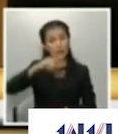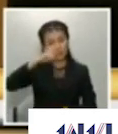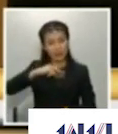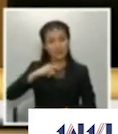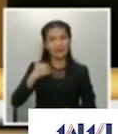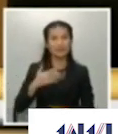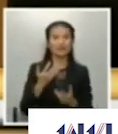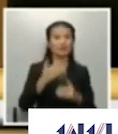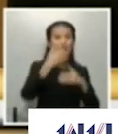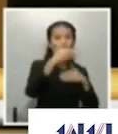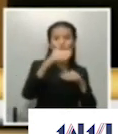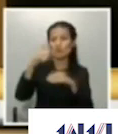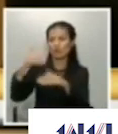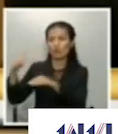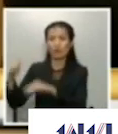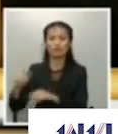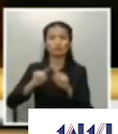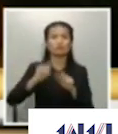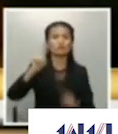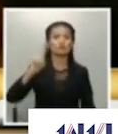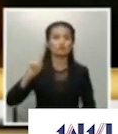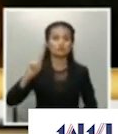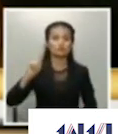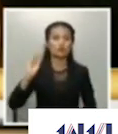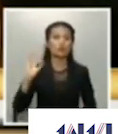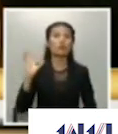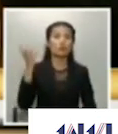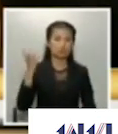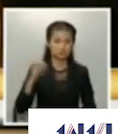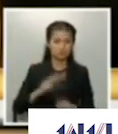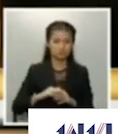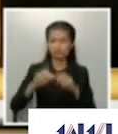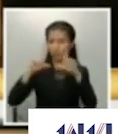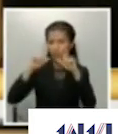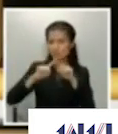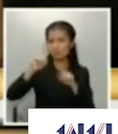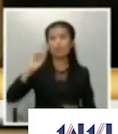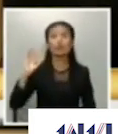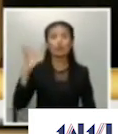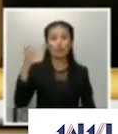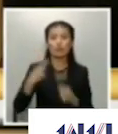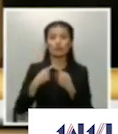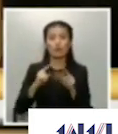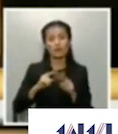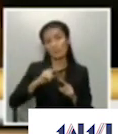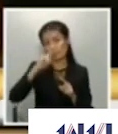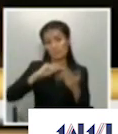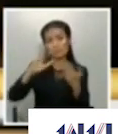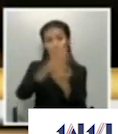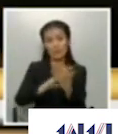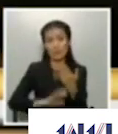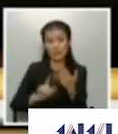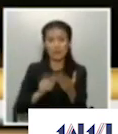ต่างประเทศได้ดับหนึ่งของโลกแต่ไหนก็ตามครับประเทศไทยมีพื้น